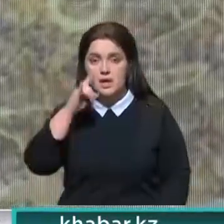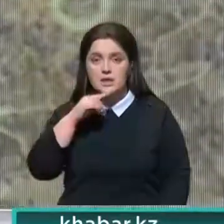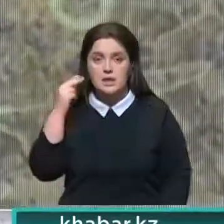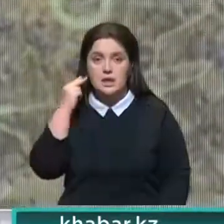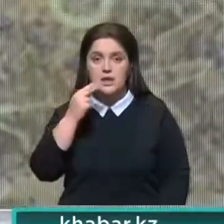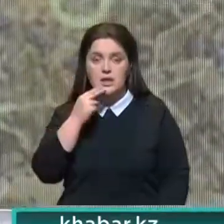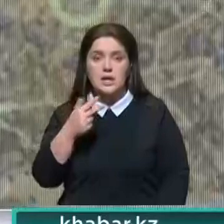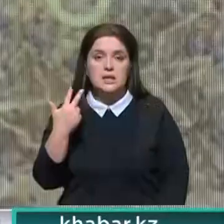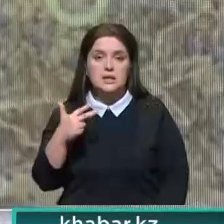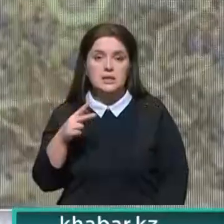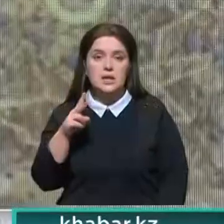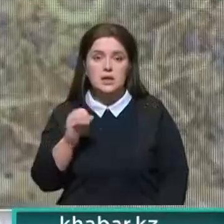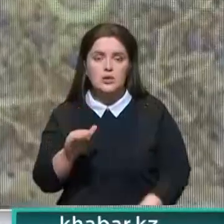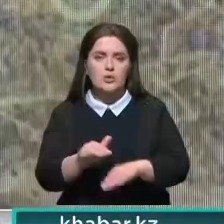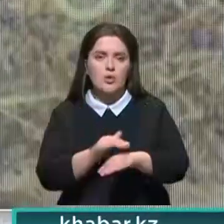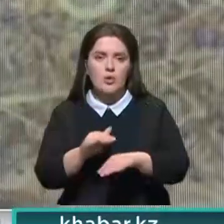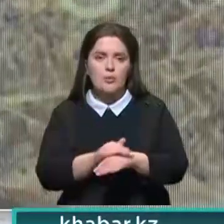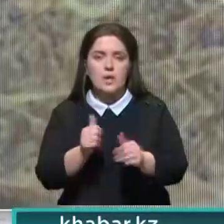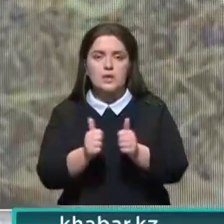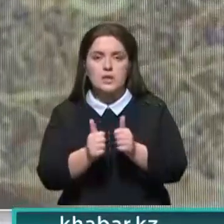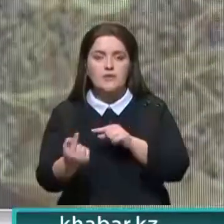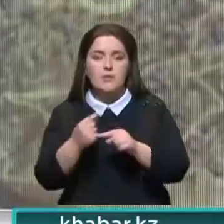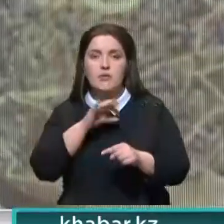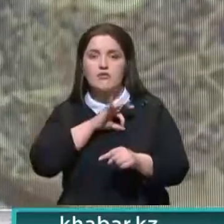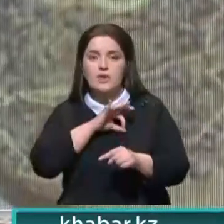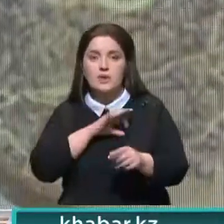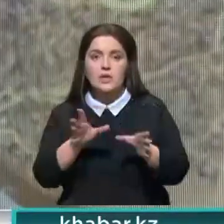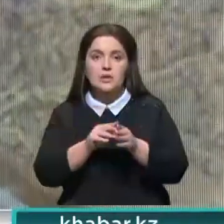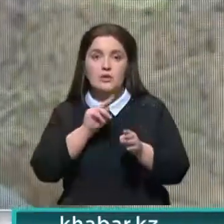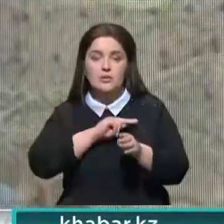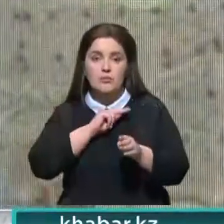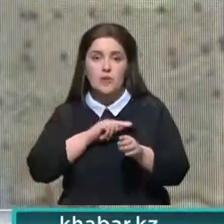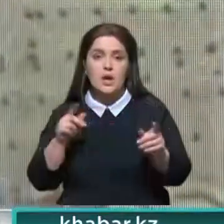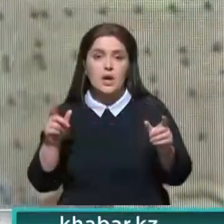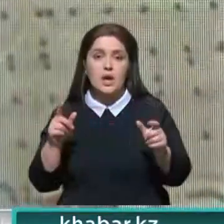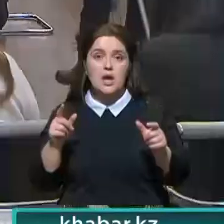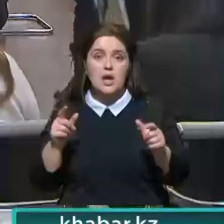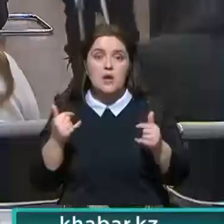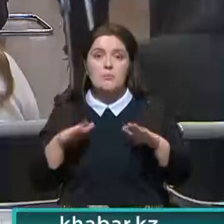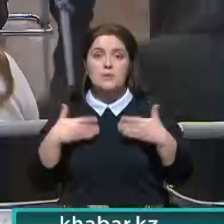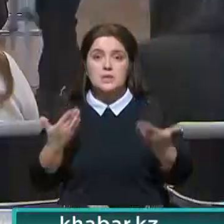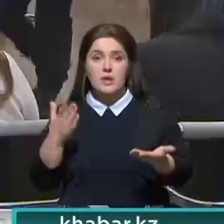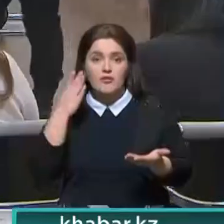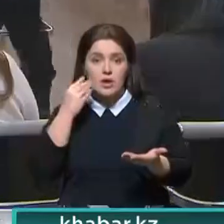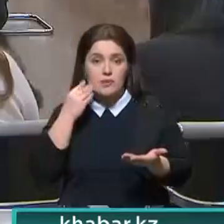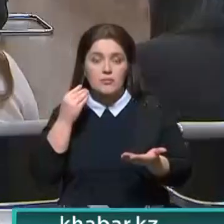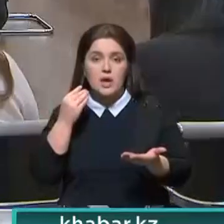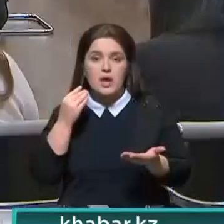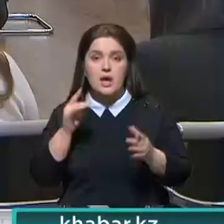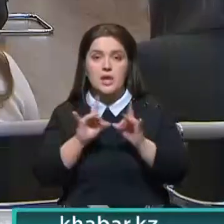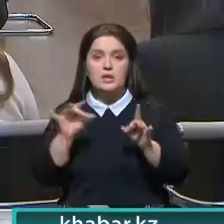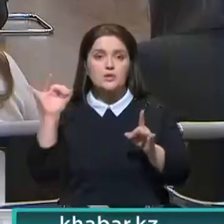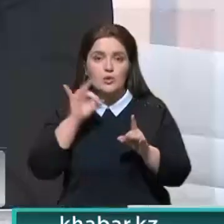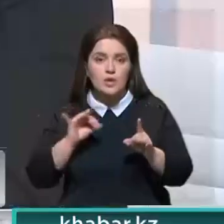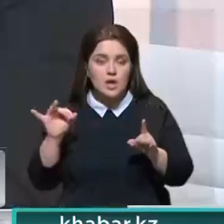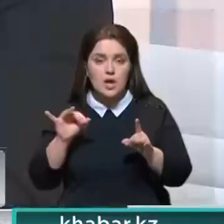Казахстан, Китай. Три десятилетия добрососедского и взаимовыгодного сотрудничества. Вот под таким названием книгу сегодня презентовали в Алматы. Издание